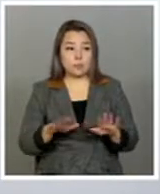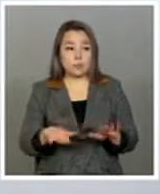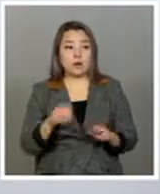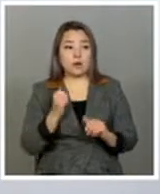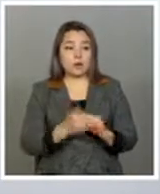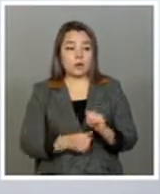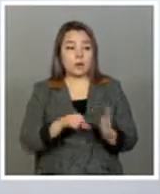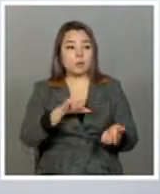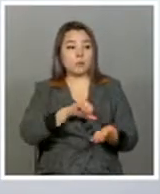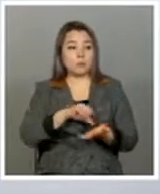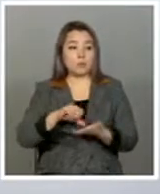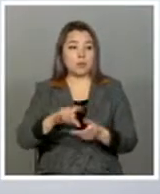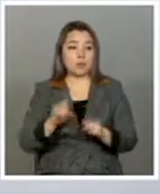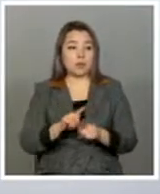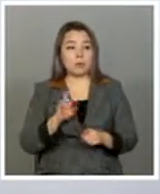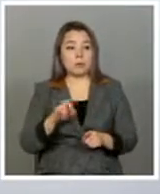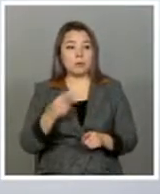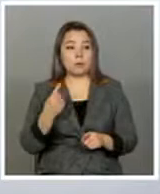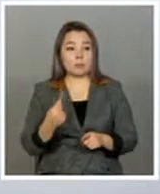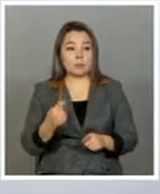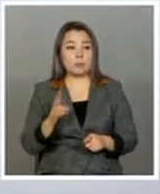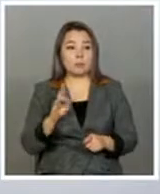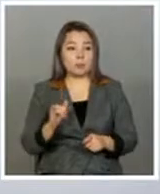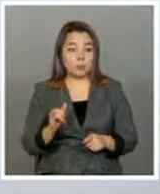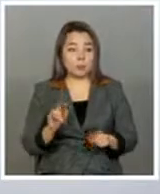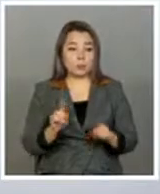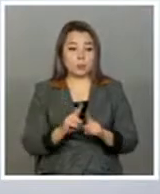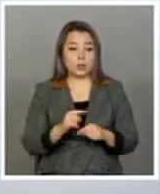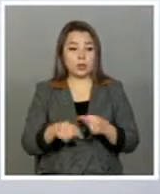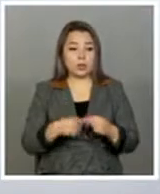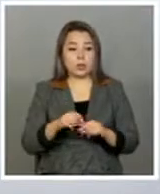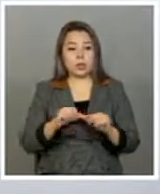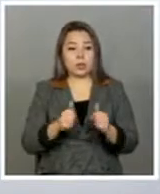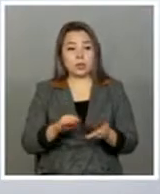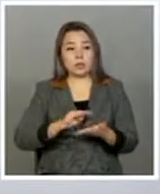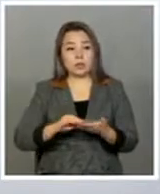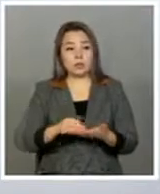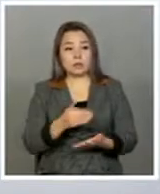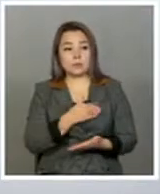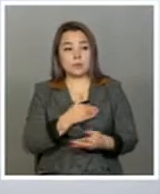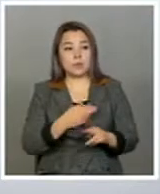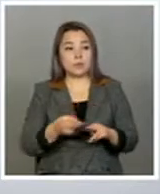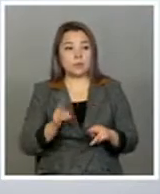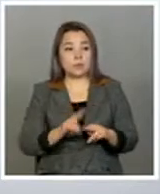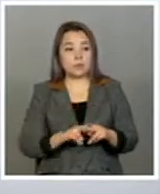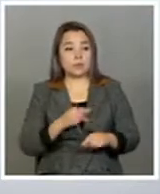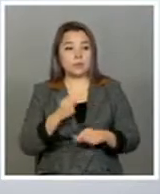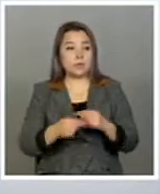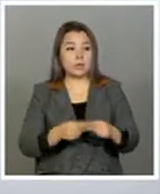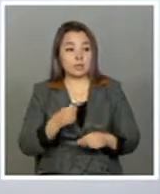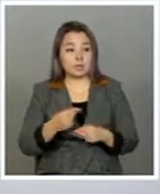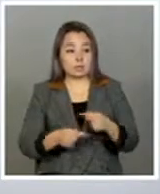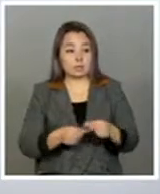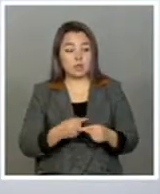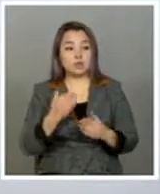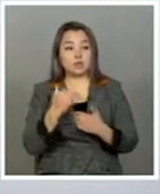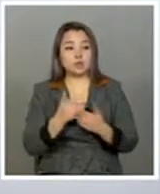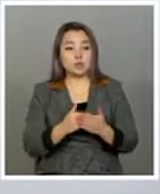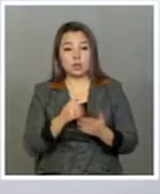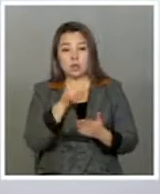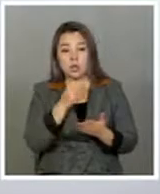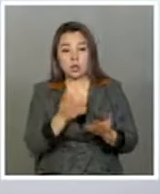әрбір мүшені b1 мен q арқылы өрнектейміз. Сонда келесі жүйені